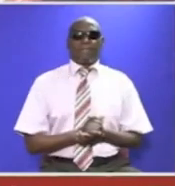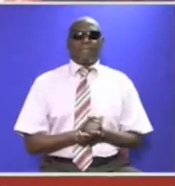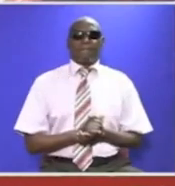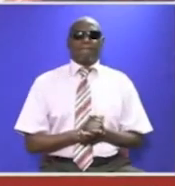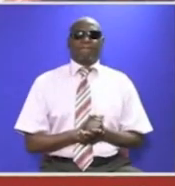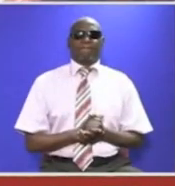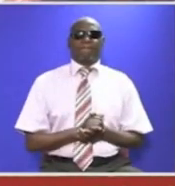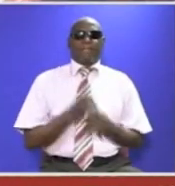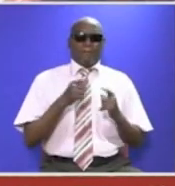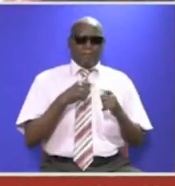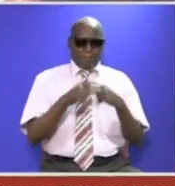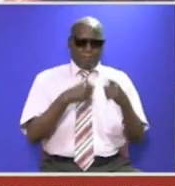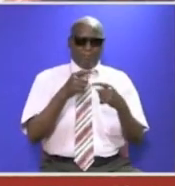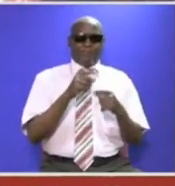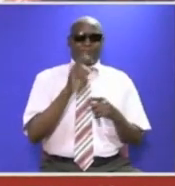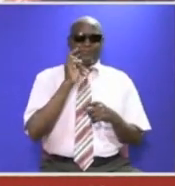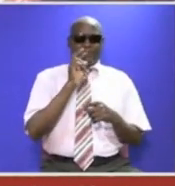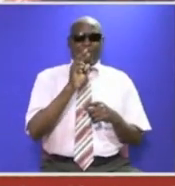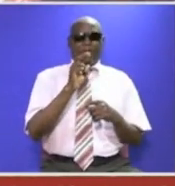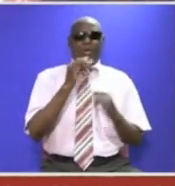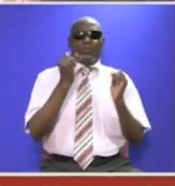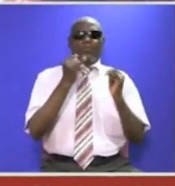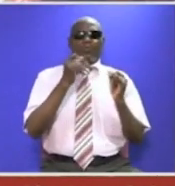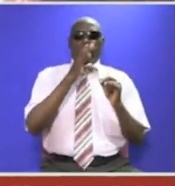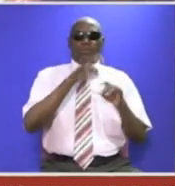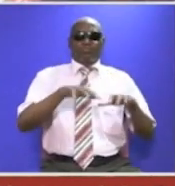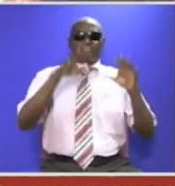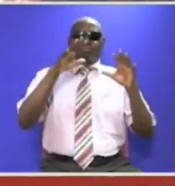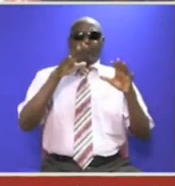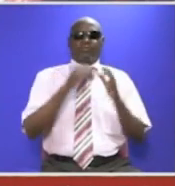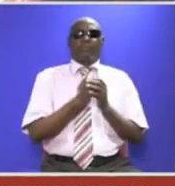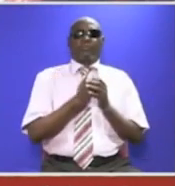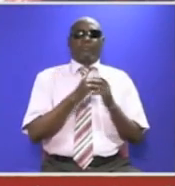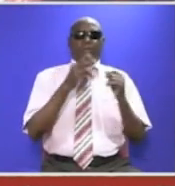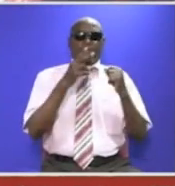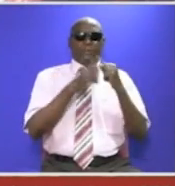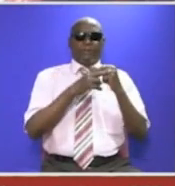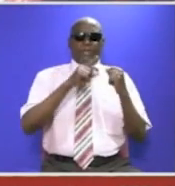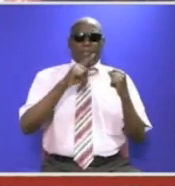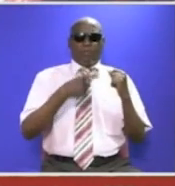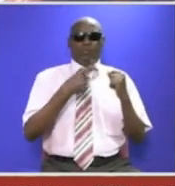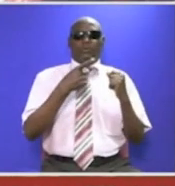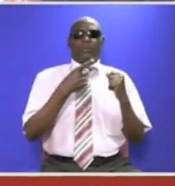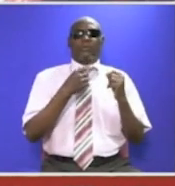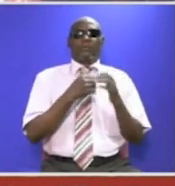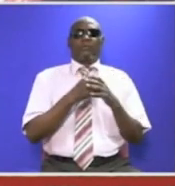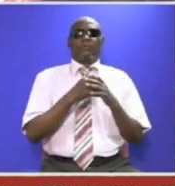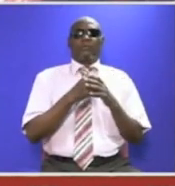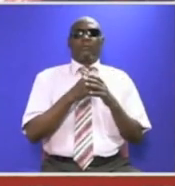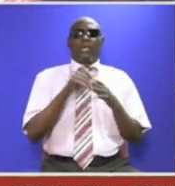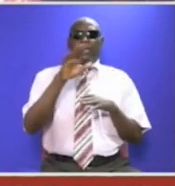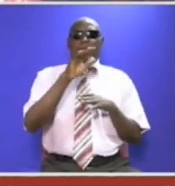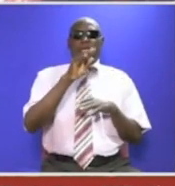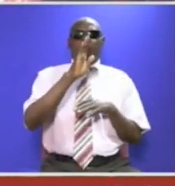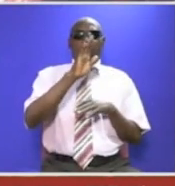Na tukizidi kuangazia taarifa za mafuriko ni kwamba zaidi ya waathiriwa 7,000 wa mafuriko walio kambini katika eneo la Budalangi